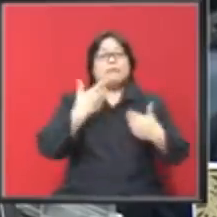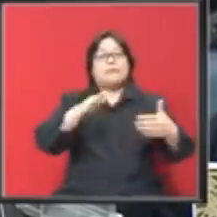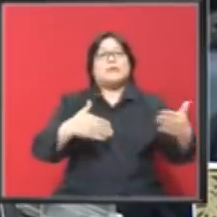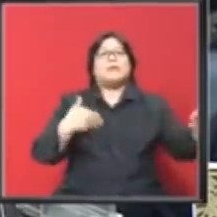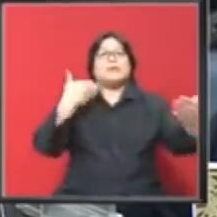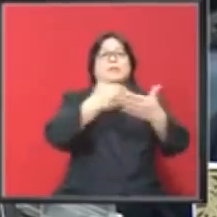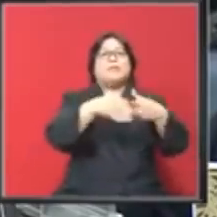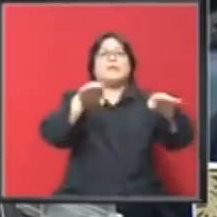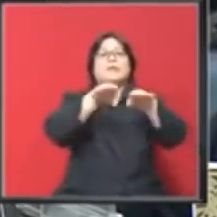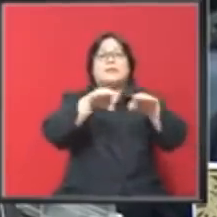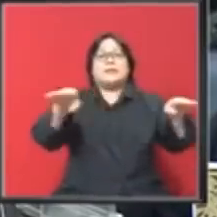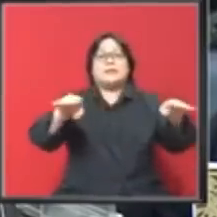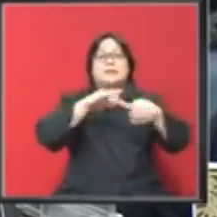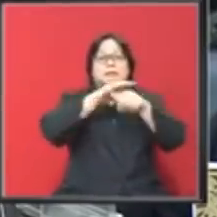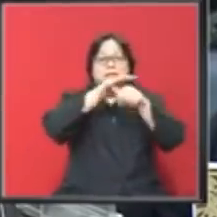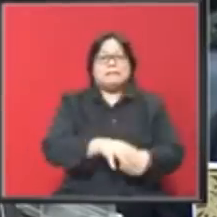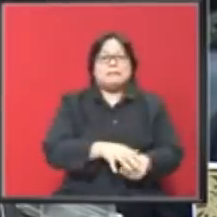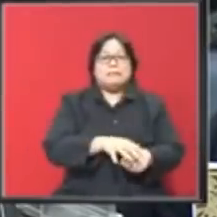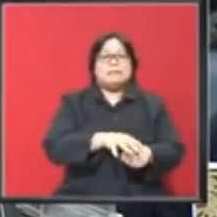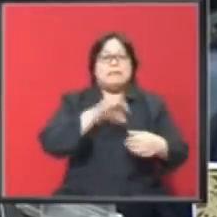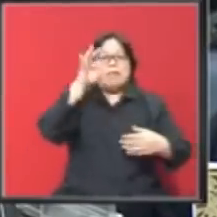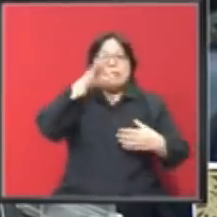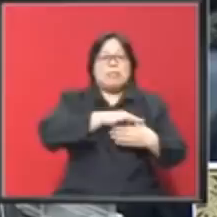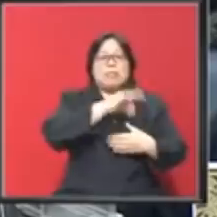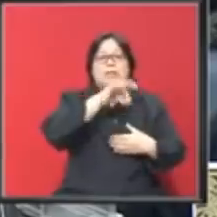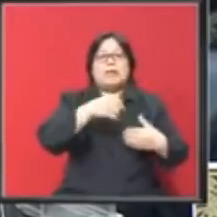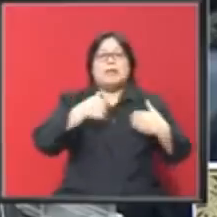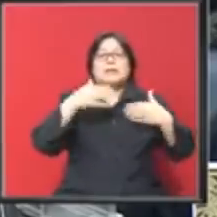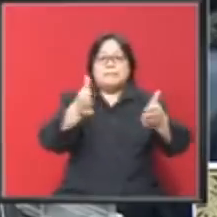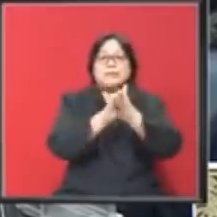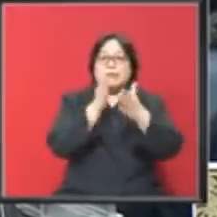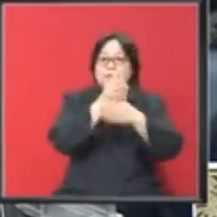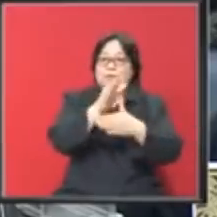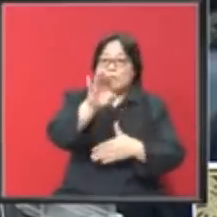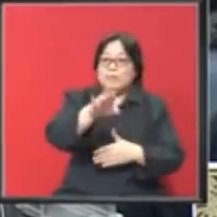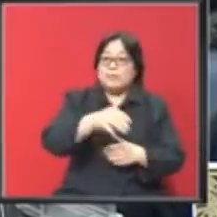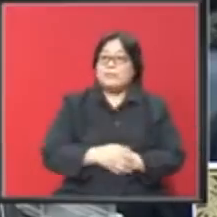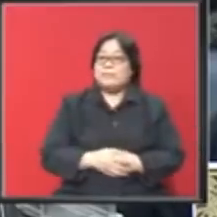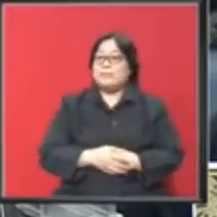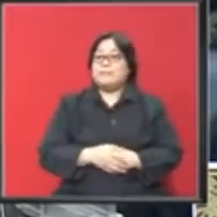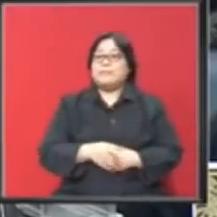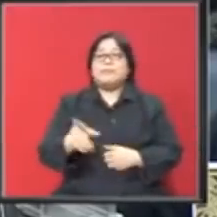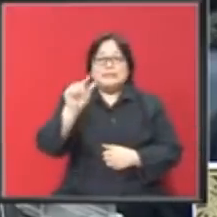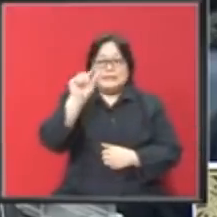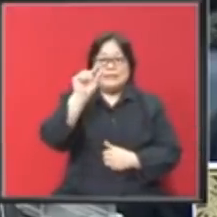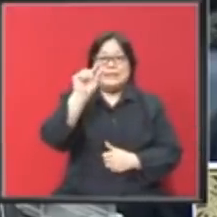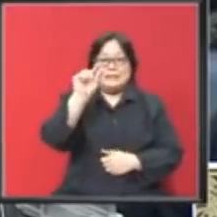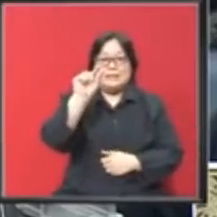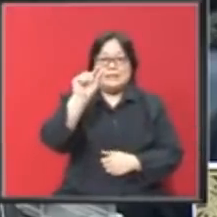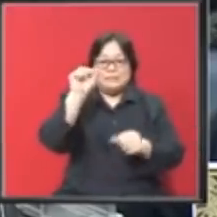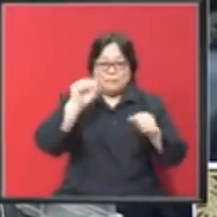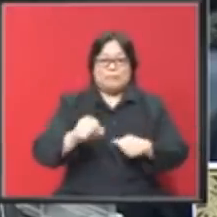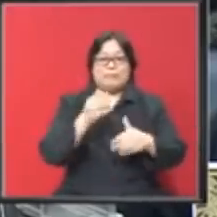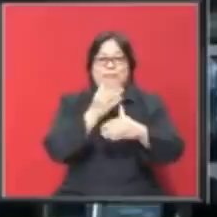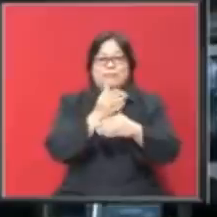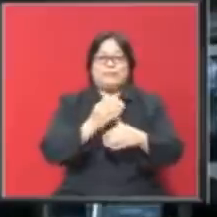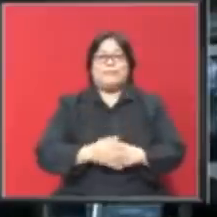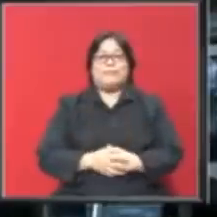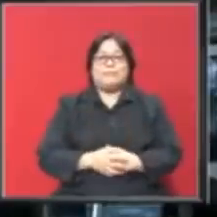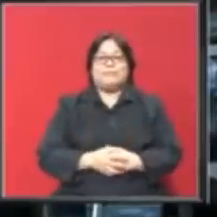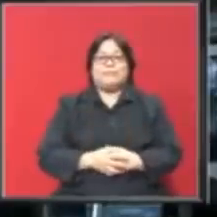sampai ke tahap menekan jiwa engkau ide mohon celaannya promo Kia Picanto